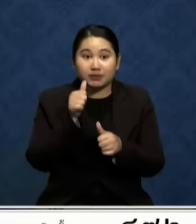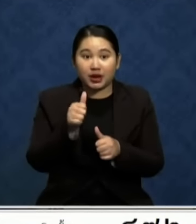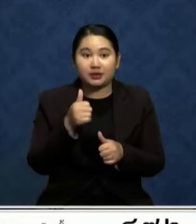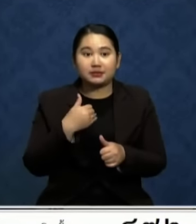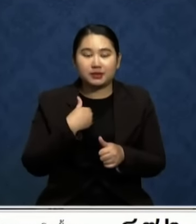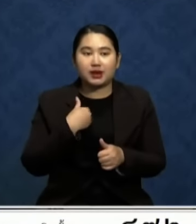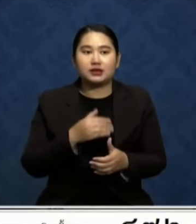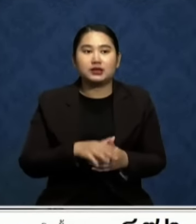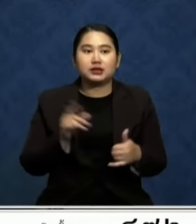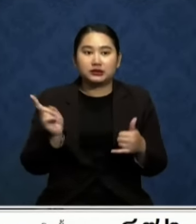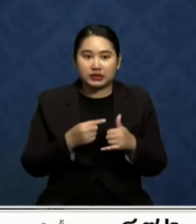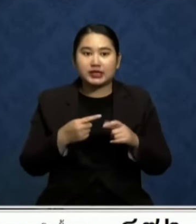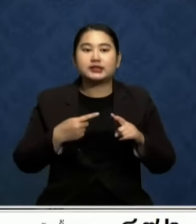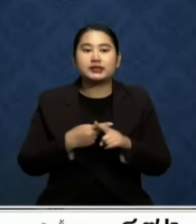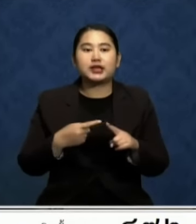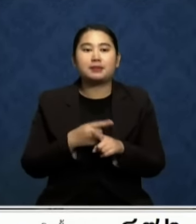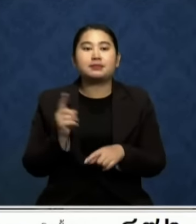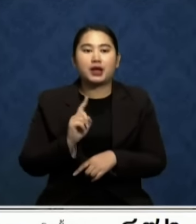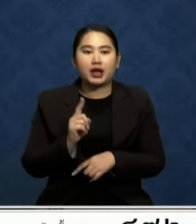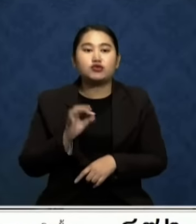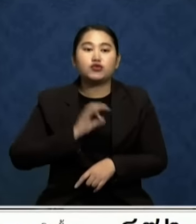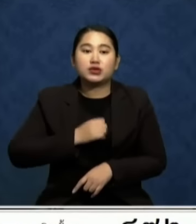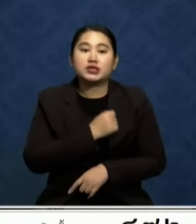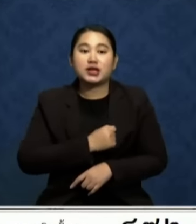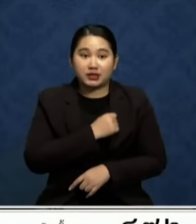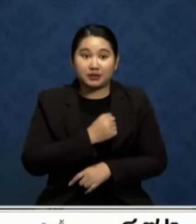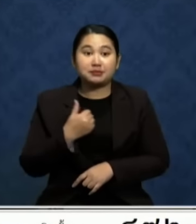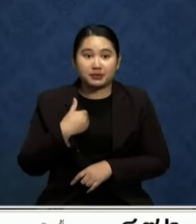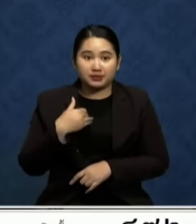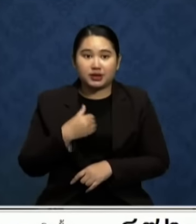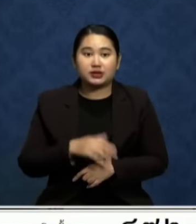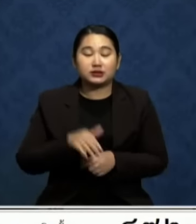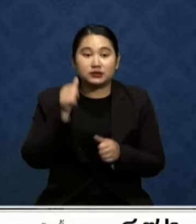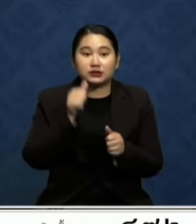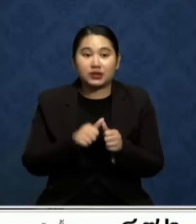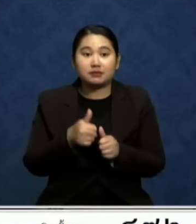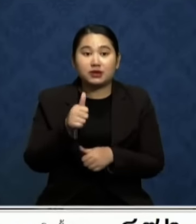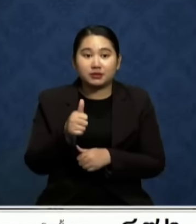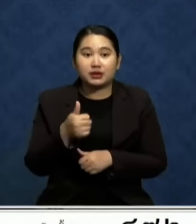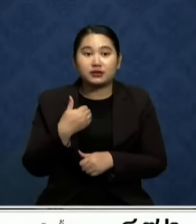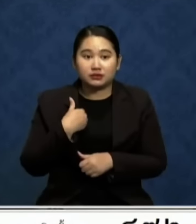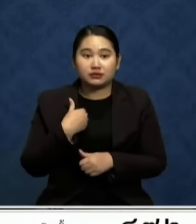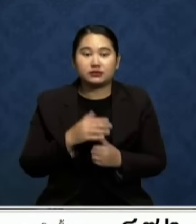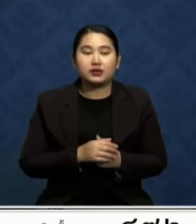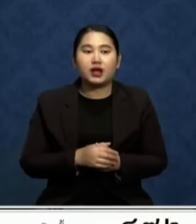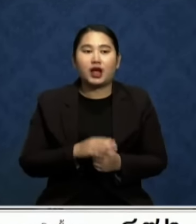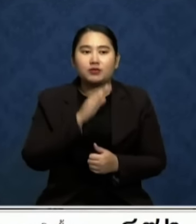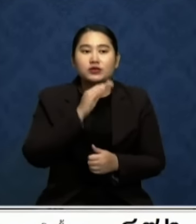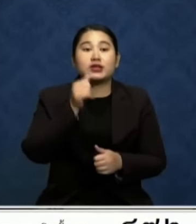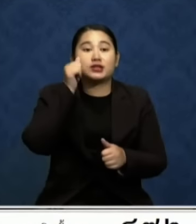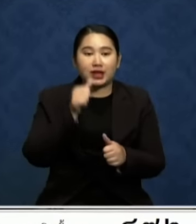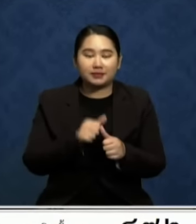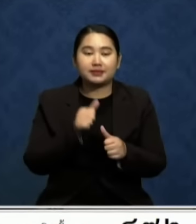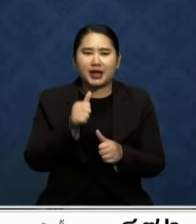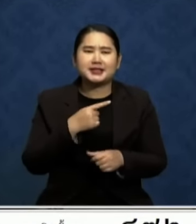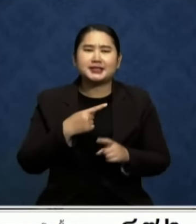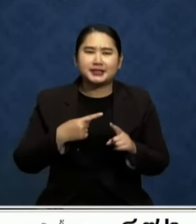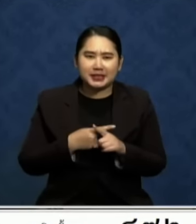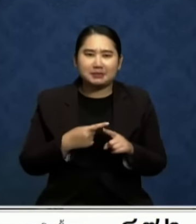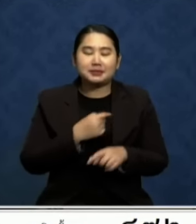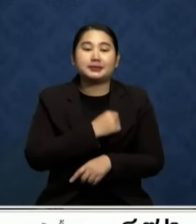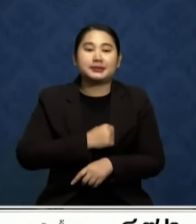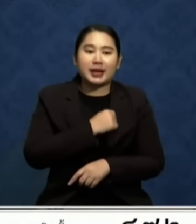ที่ท่านโดนตีท่านเจ็บยังไงท่านเสียใจขนาดไหนท่านจำความรู้สึกนั้นได้ไหมถ้าท่านจำได้ว่าท่านเจ็บยังไงท่